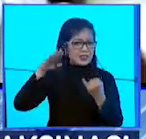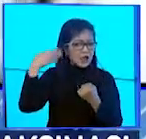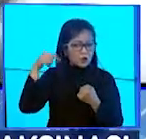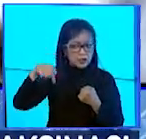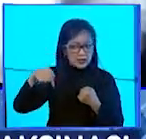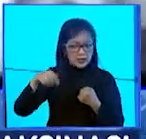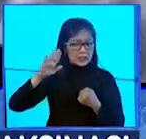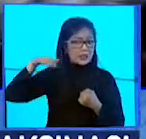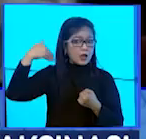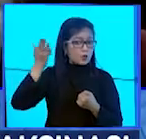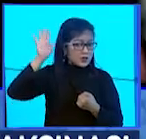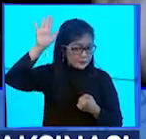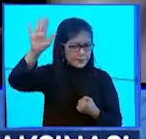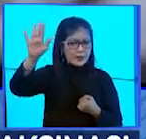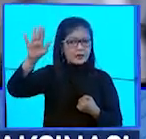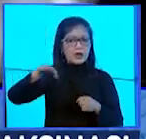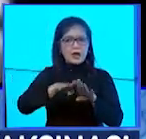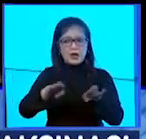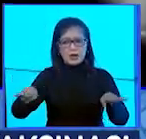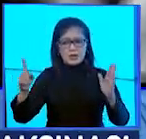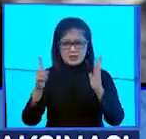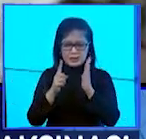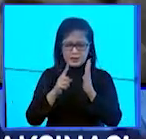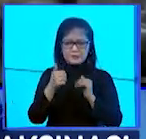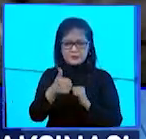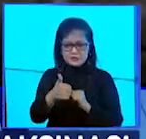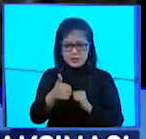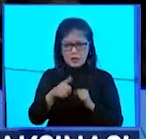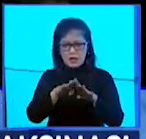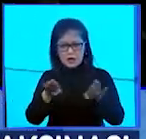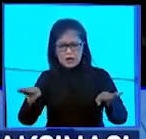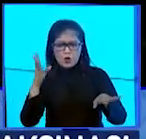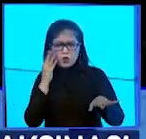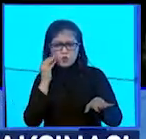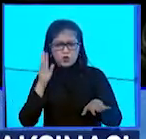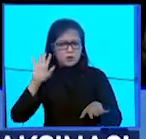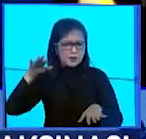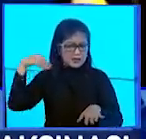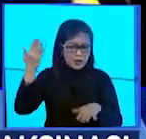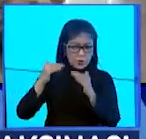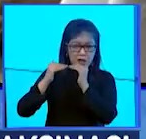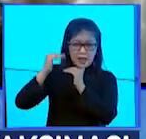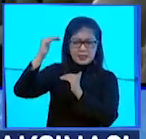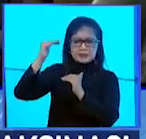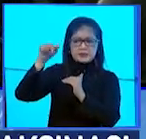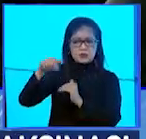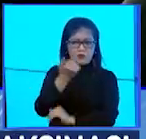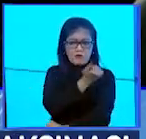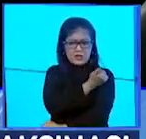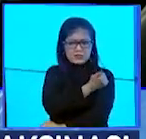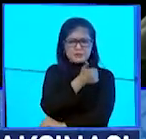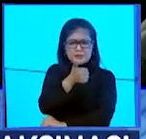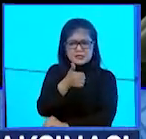ya agar vaksin untuk anak umur lima tahun ya lima tahun keatas itu sudah bisa segera diakses oleh Indonesia saya